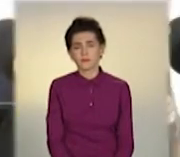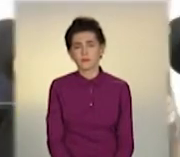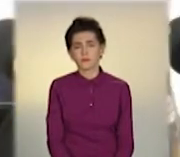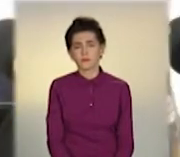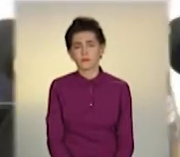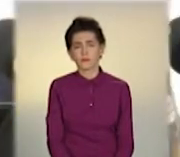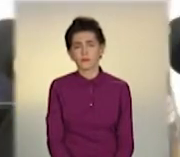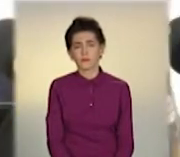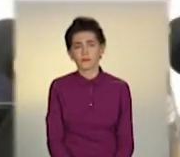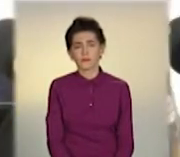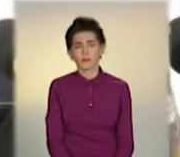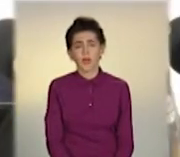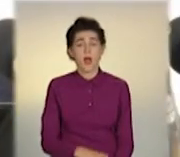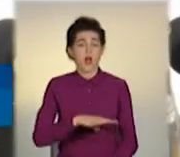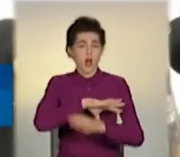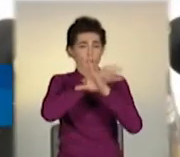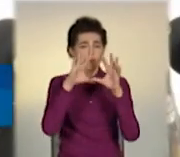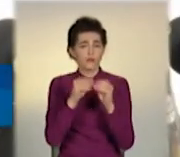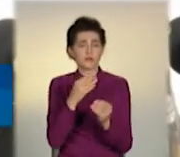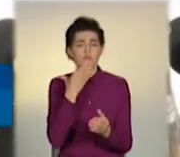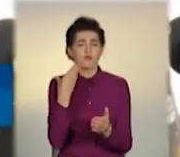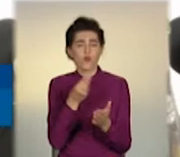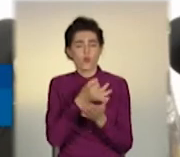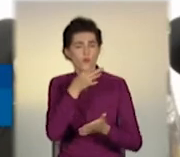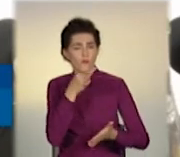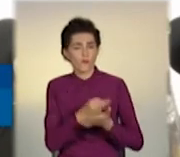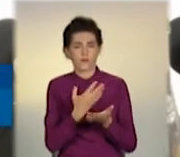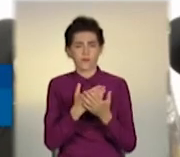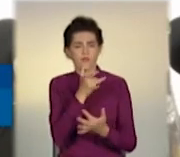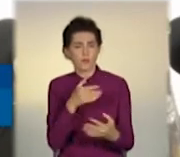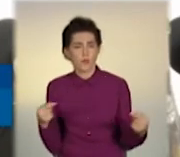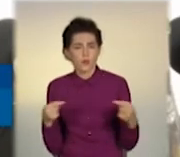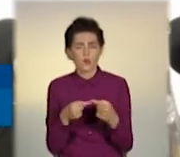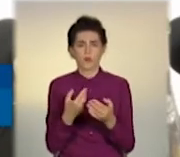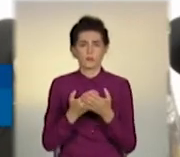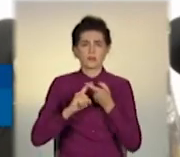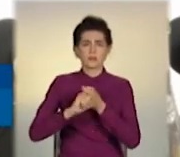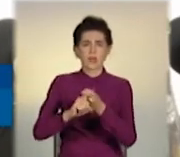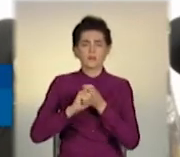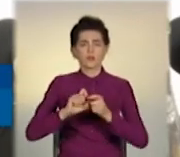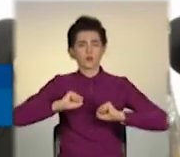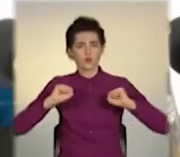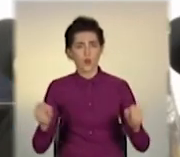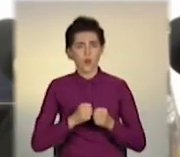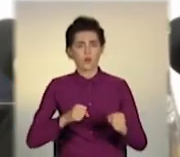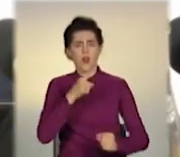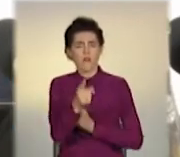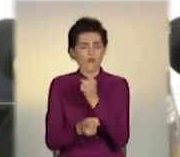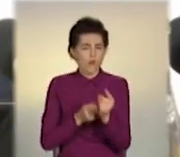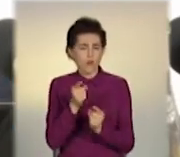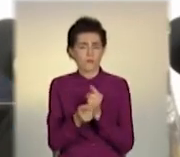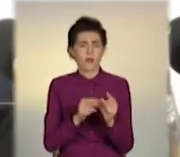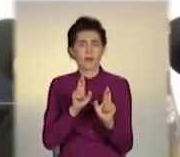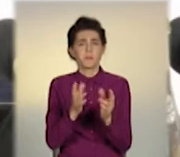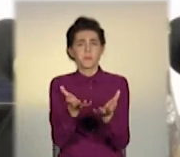Від вашої об'єктивності, своєчасності, повірте, залежить і швидкість реформ, і